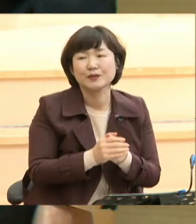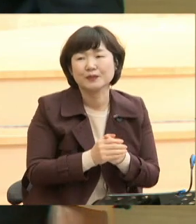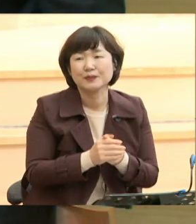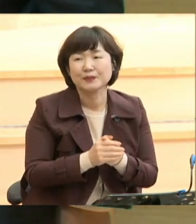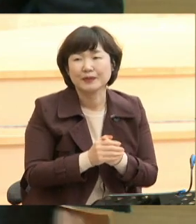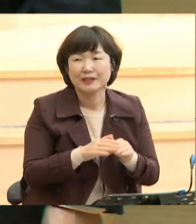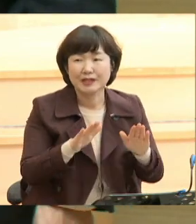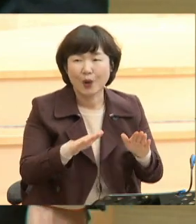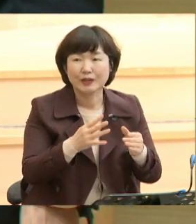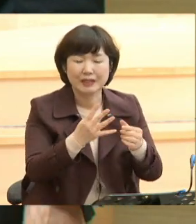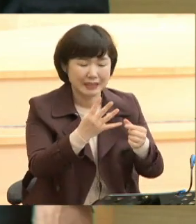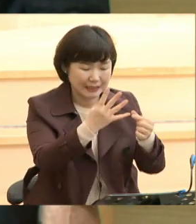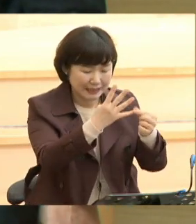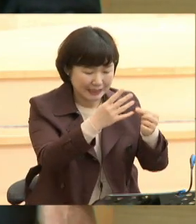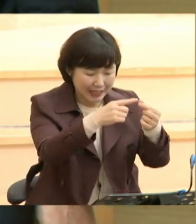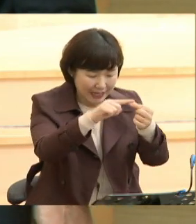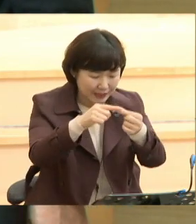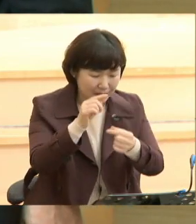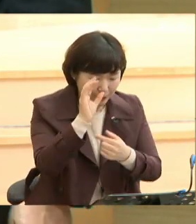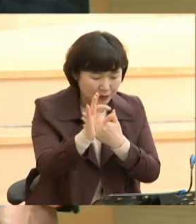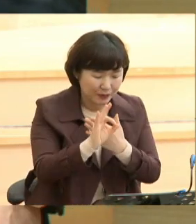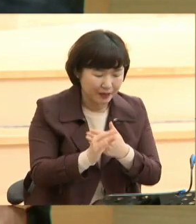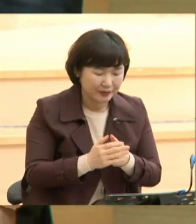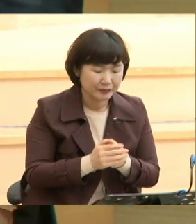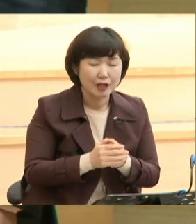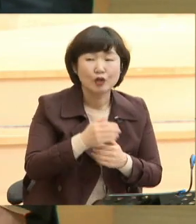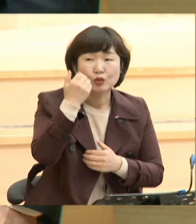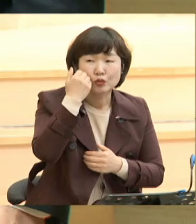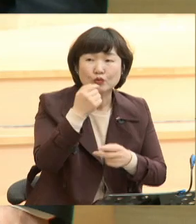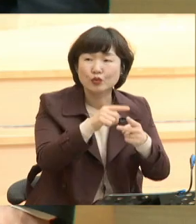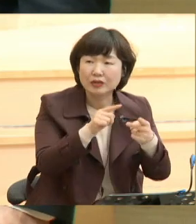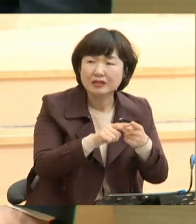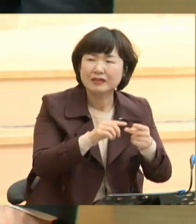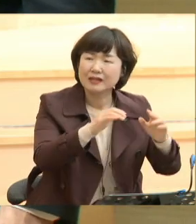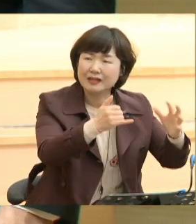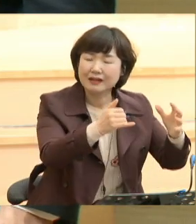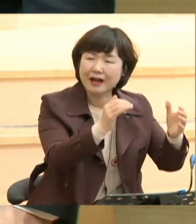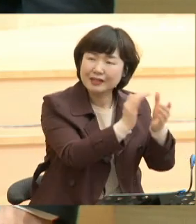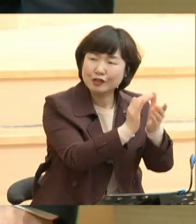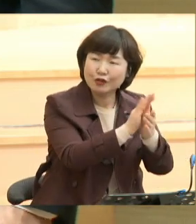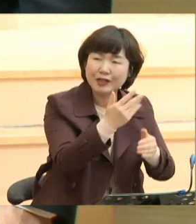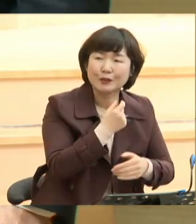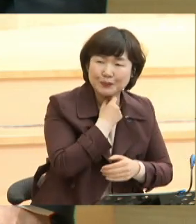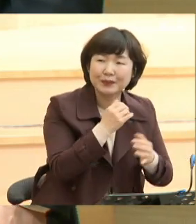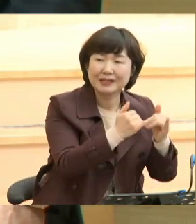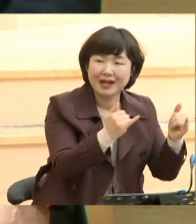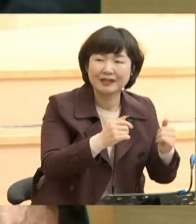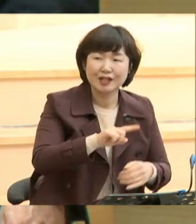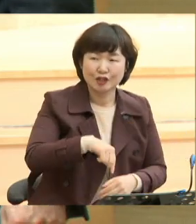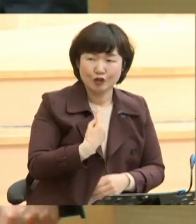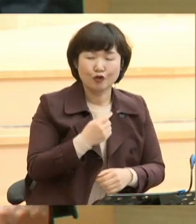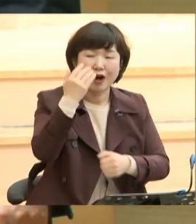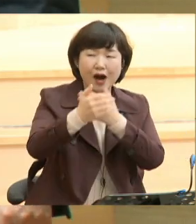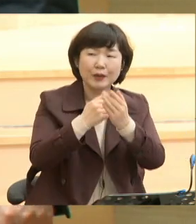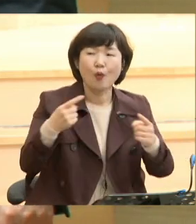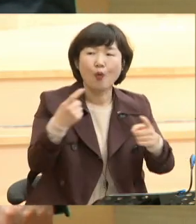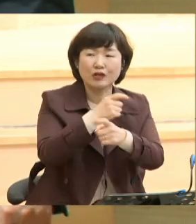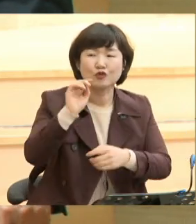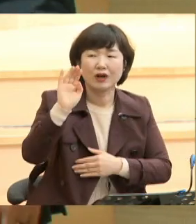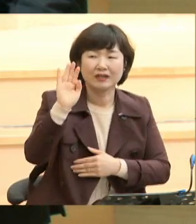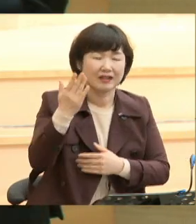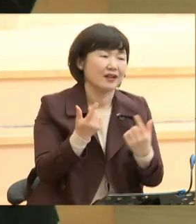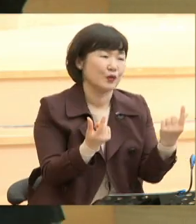보십시오 4절 여러분 읽어볼까 누구든 지시자 누구든지 세상과 벗이 되고자 하는 자는 스스로 하나님과 원수 되는